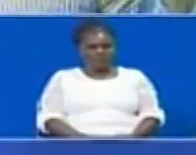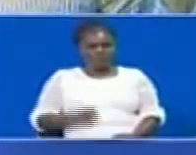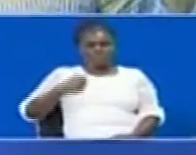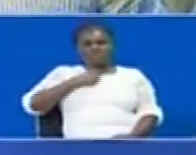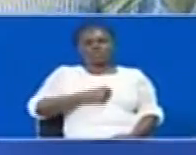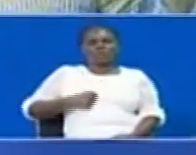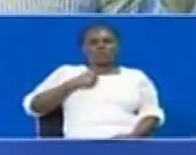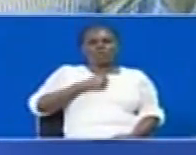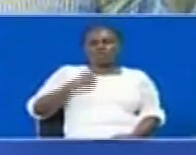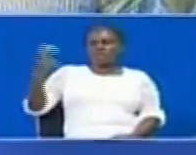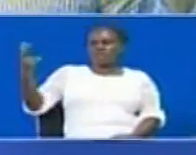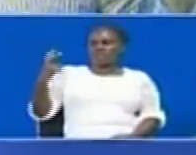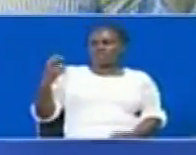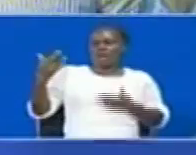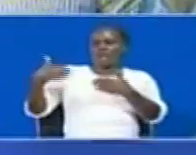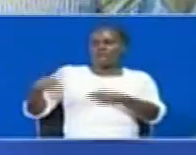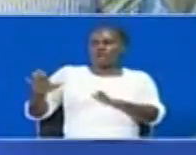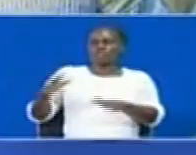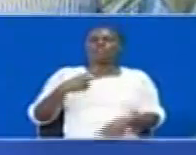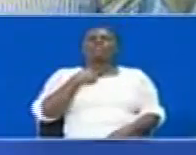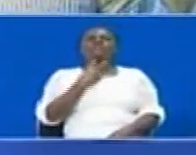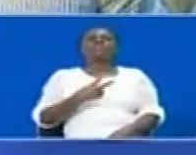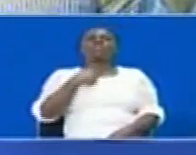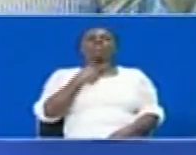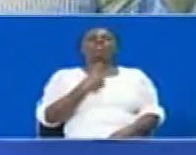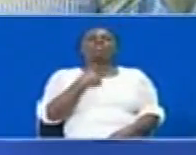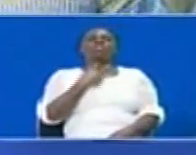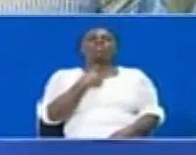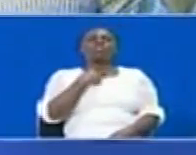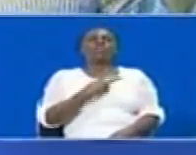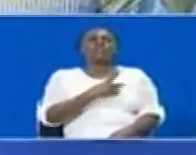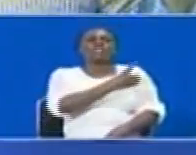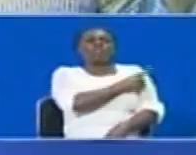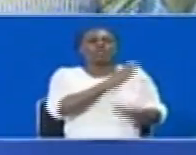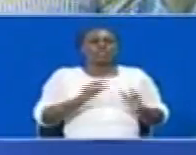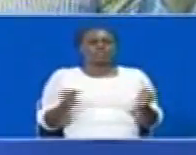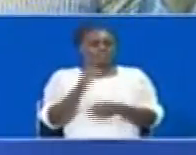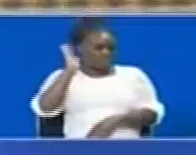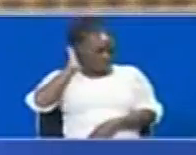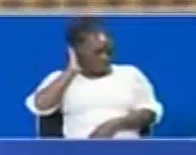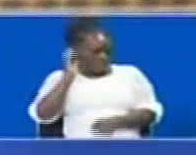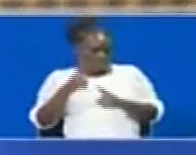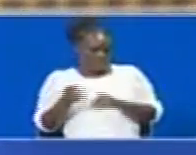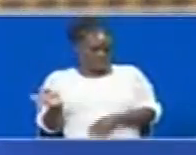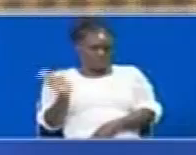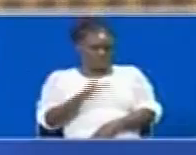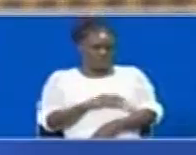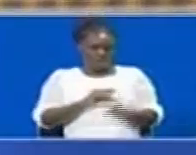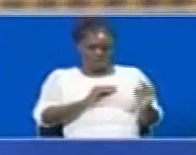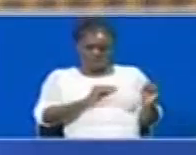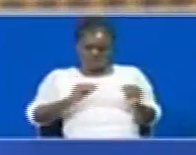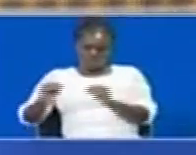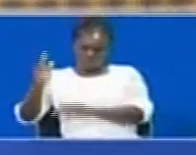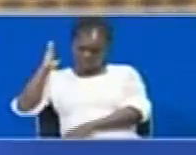Samahani mtazamaji, hapo tumempoteza kidogo masauti ya Daktari Mwachi, tumepoteza kidogo, lakini kabla ya kurejea kwake na kupeleka moja kwa